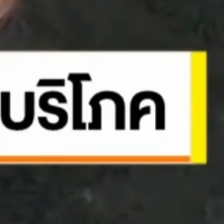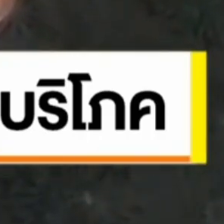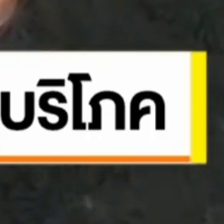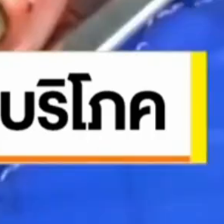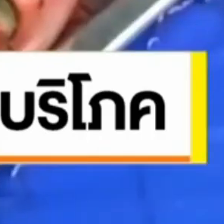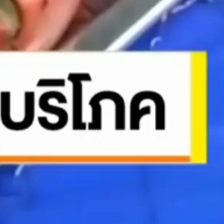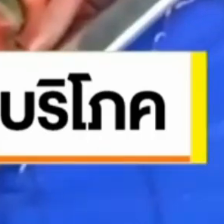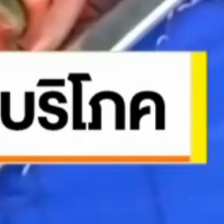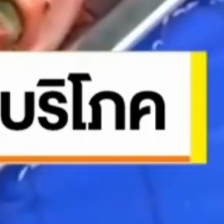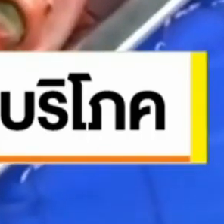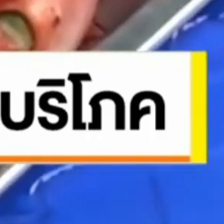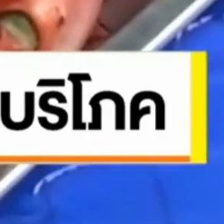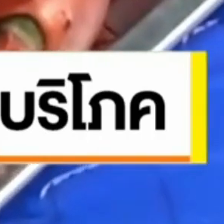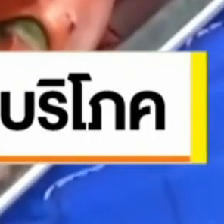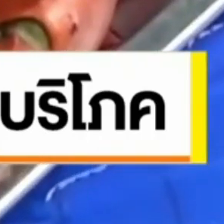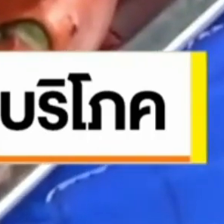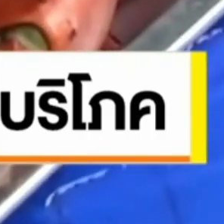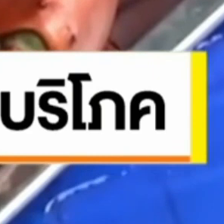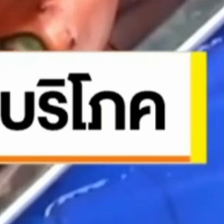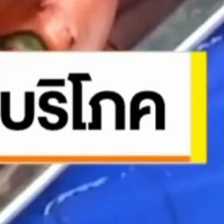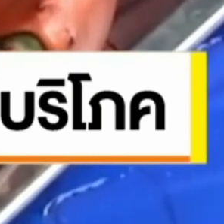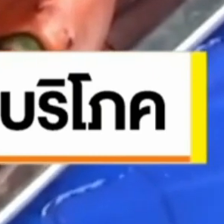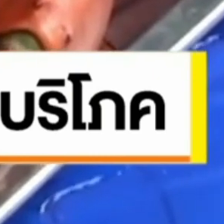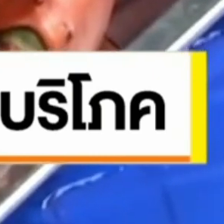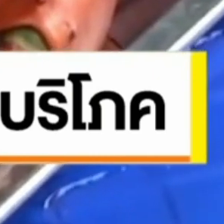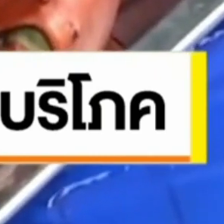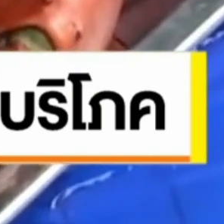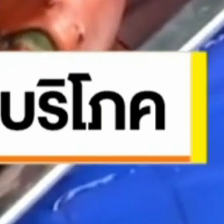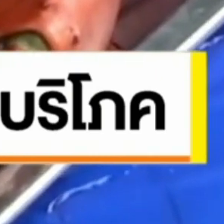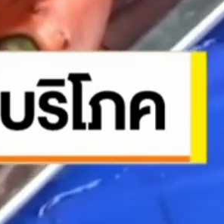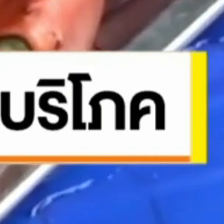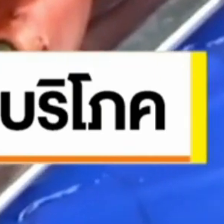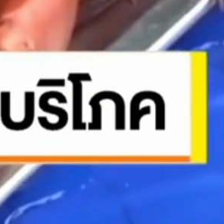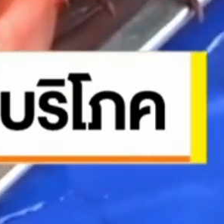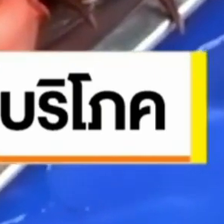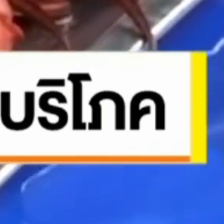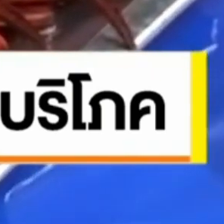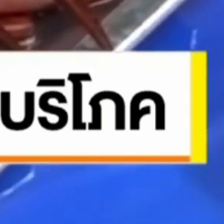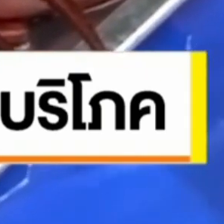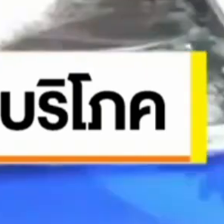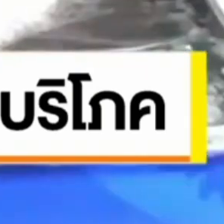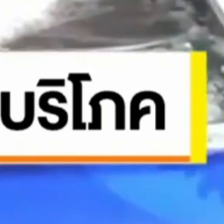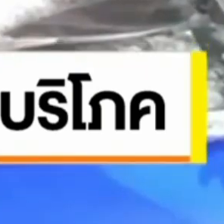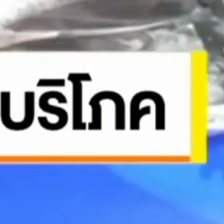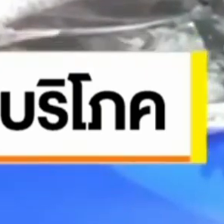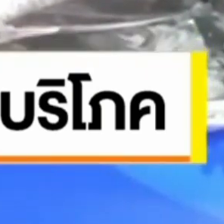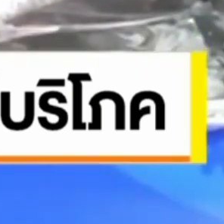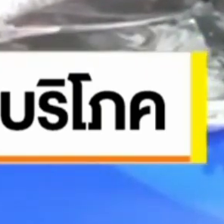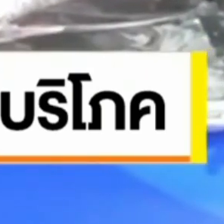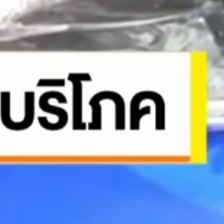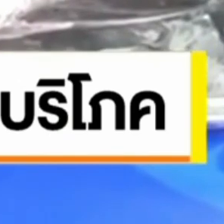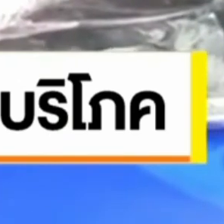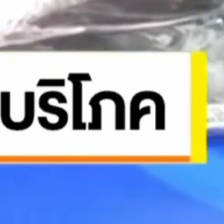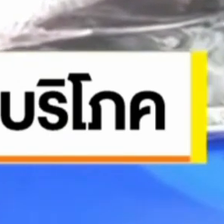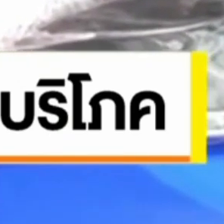พร่เชื้อโควิด-19 นะครับแต่ว่าการจับอาหารทะเลสดก็ต้องสวมถุงมือหน่อยเพื่อป้องกันการปนเปื้อนของเชื้อโร